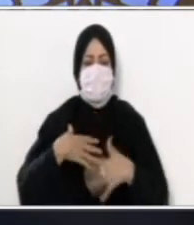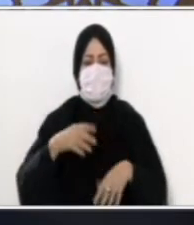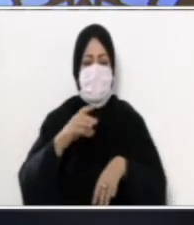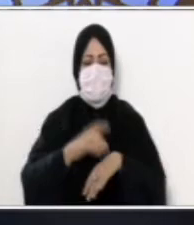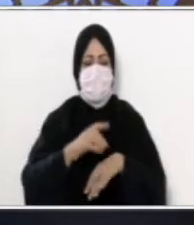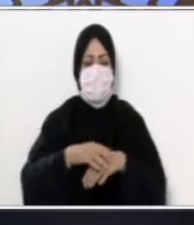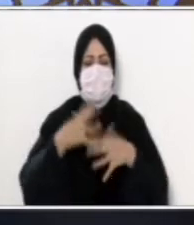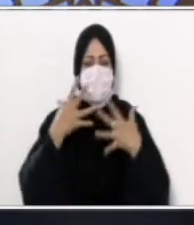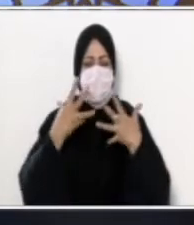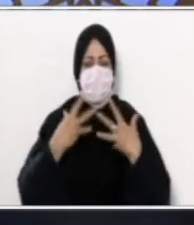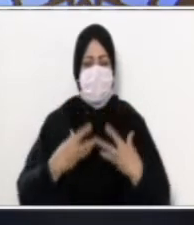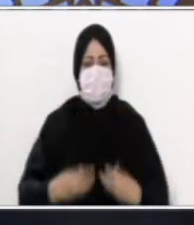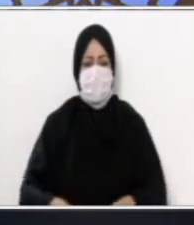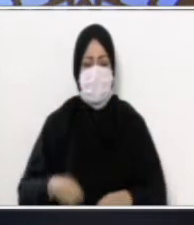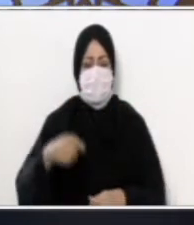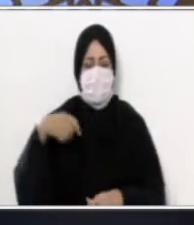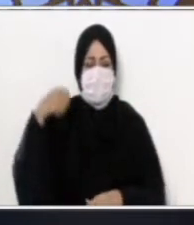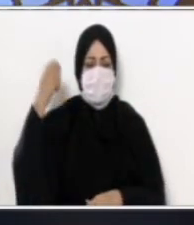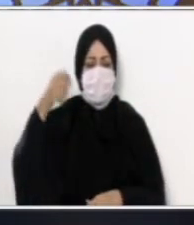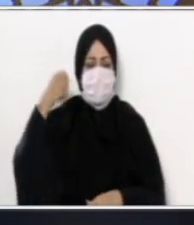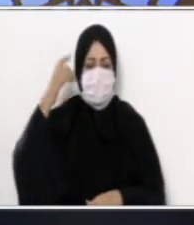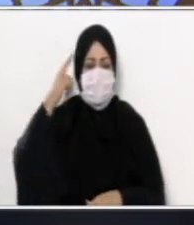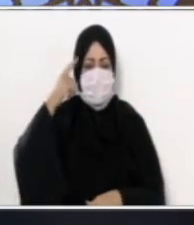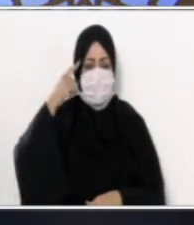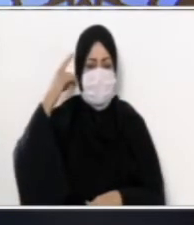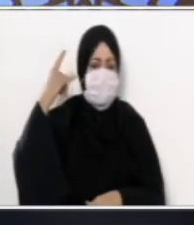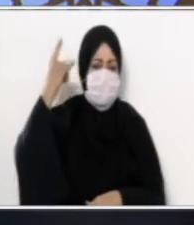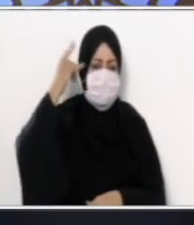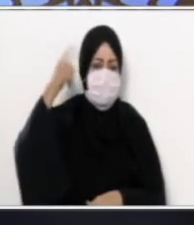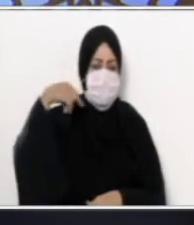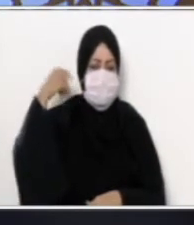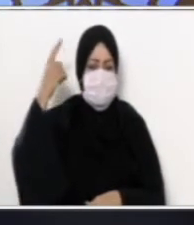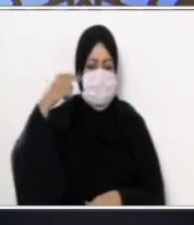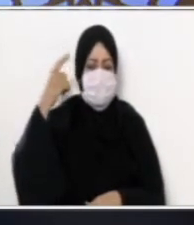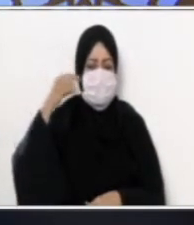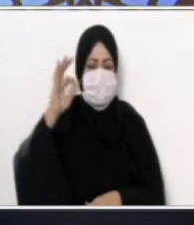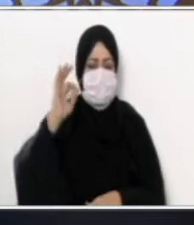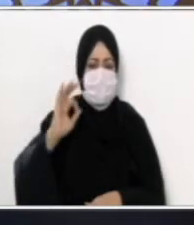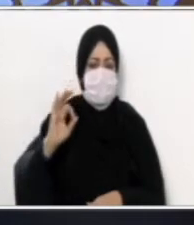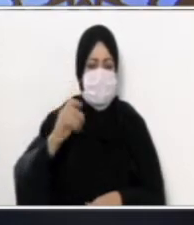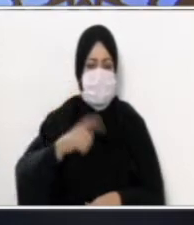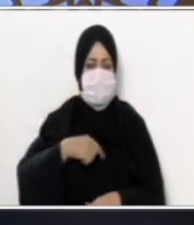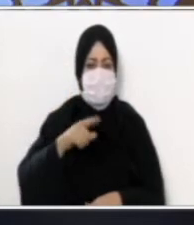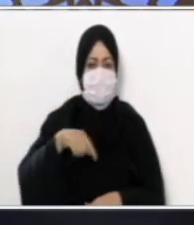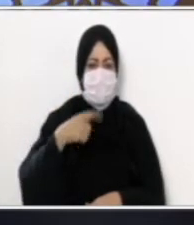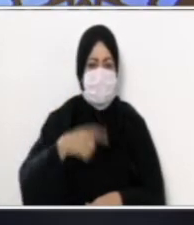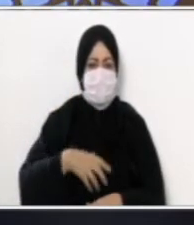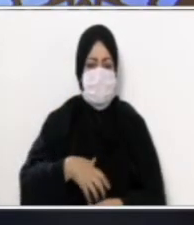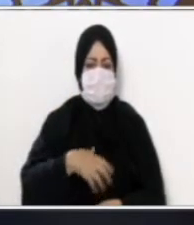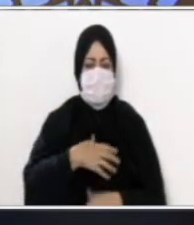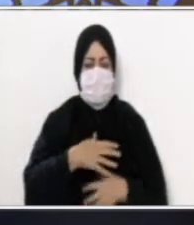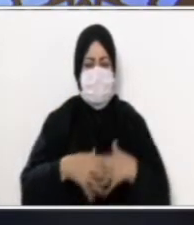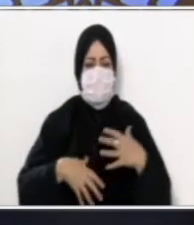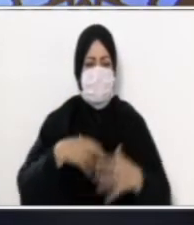مني مادة، ومع أني نين المادة دي حكم أنه عندي حتى المعدة الجحفية تنزل منها. بعدين لما نغسل ونحس بالشيء